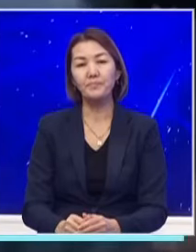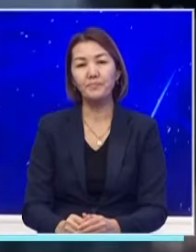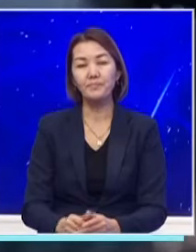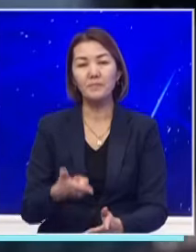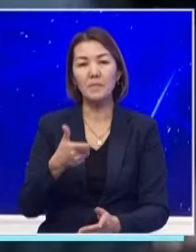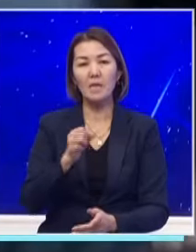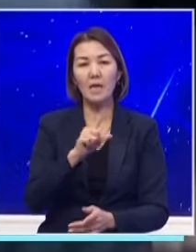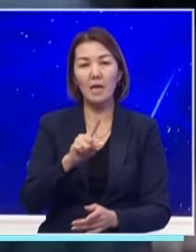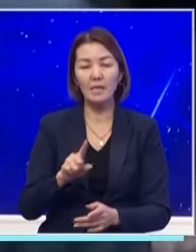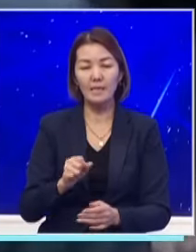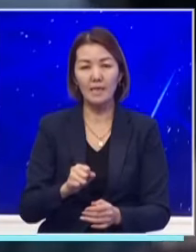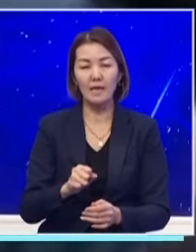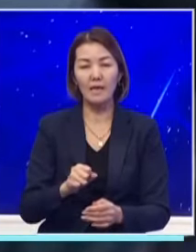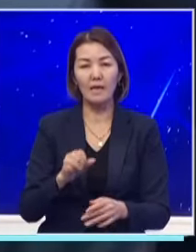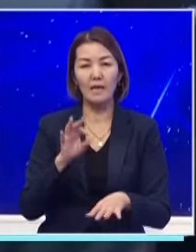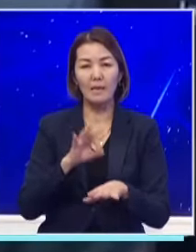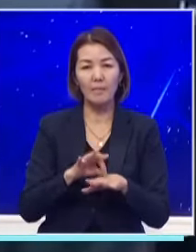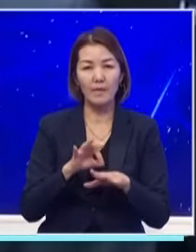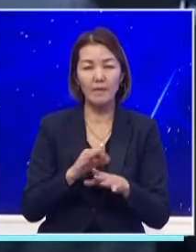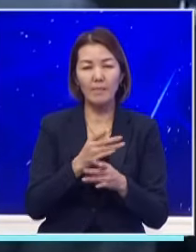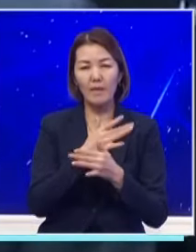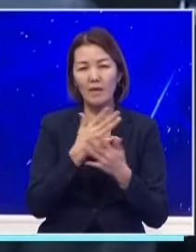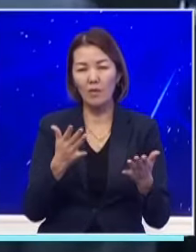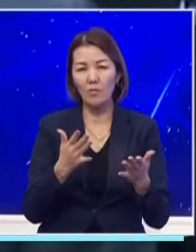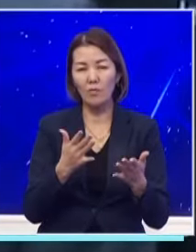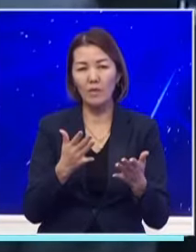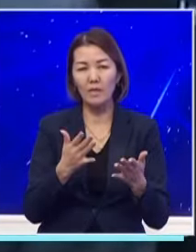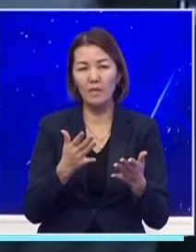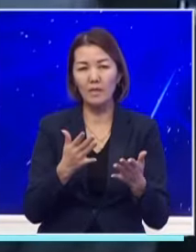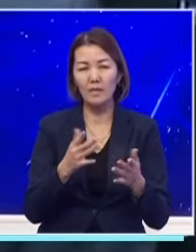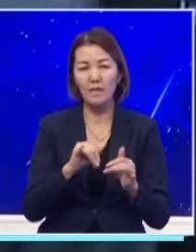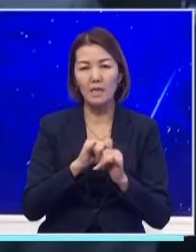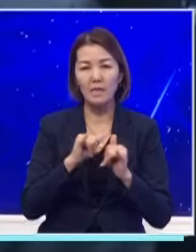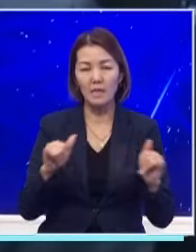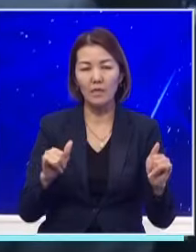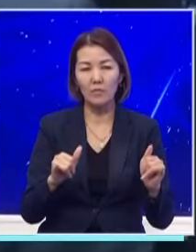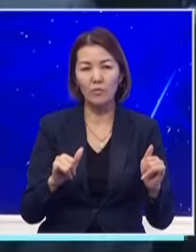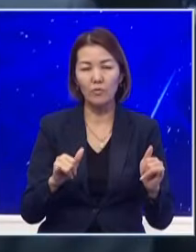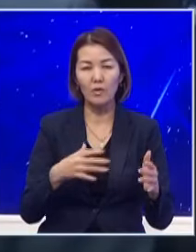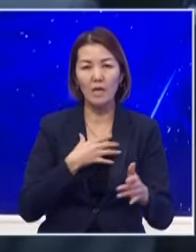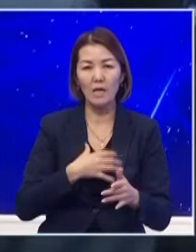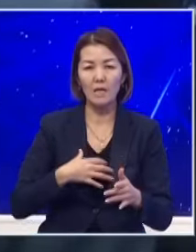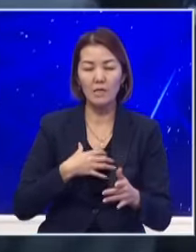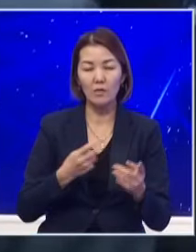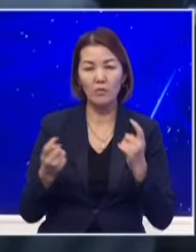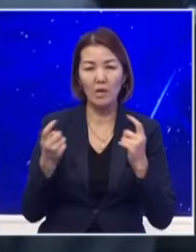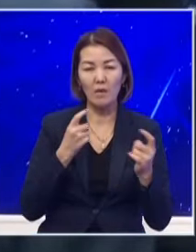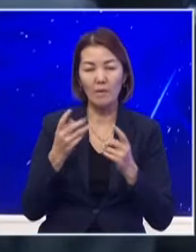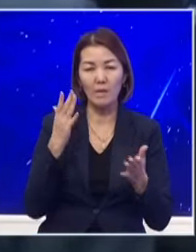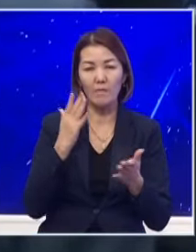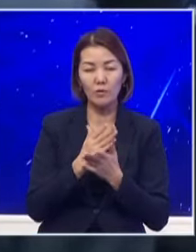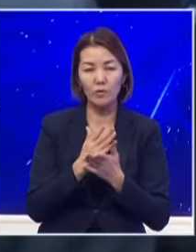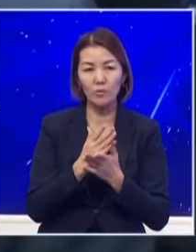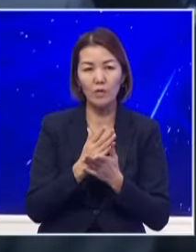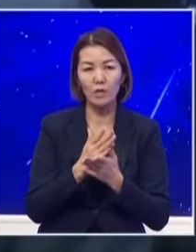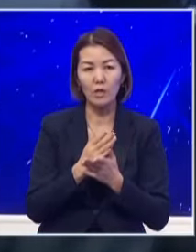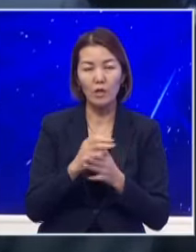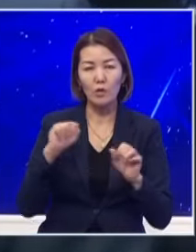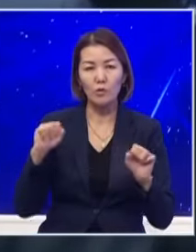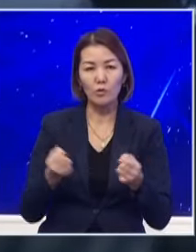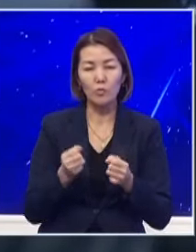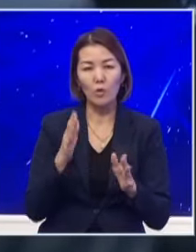Газа секторында эпидемиялық аурулардың, респираторлық инфекциялардың таралу туралы алаңдатарлық хабарламалар келіп түсуде. Суық ауа